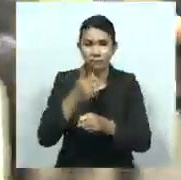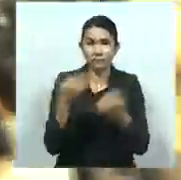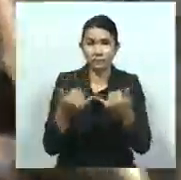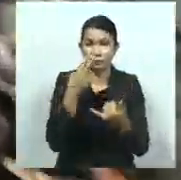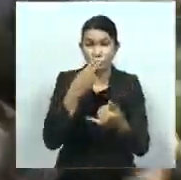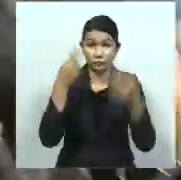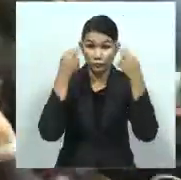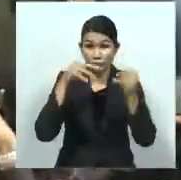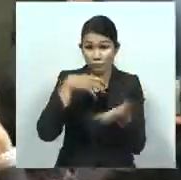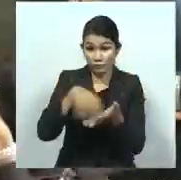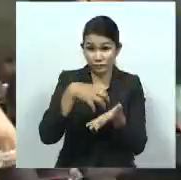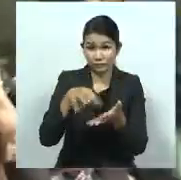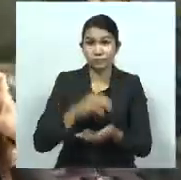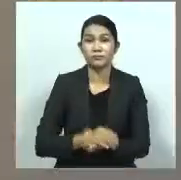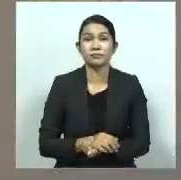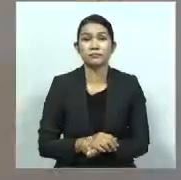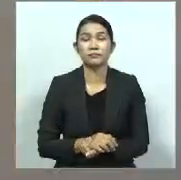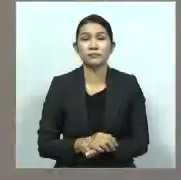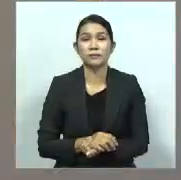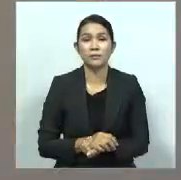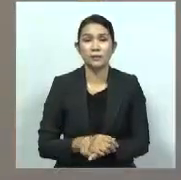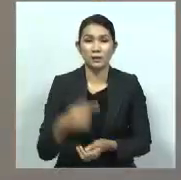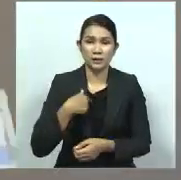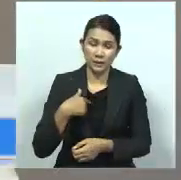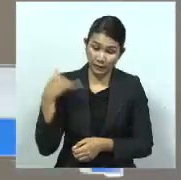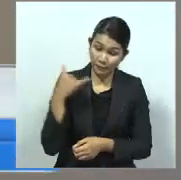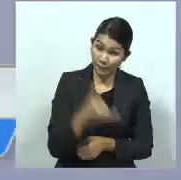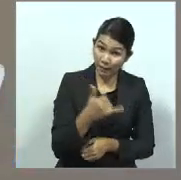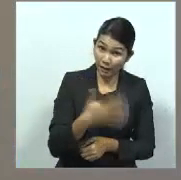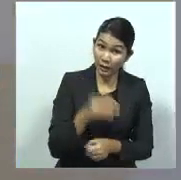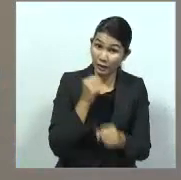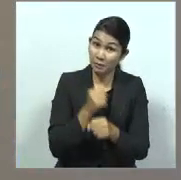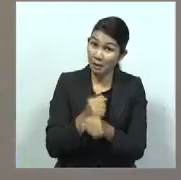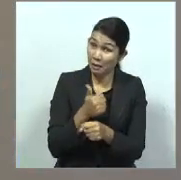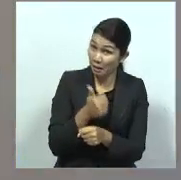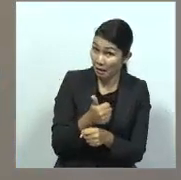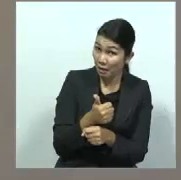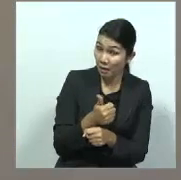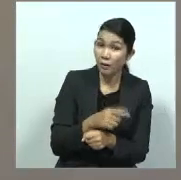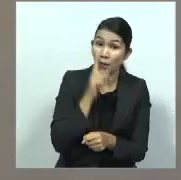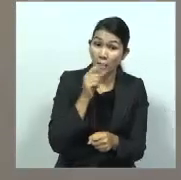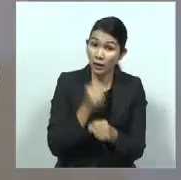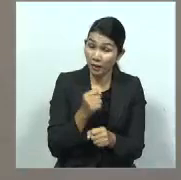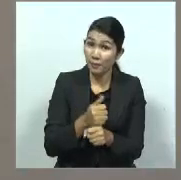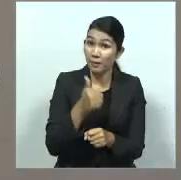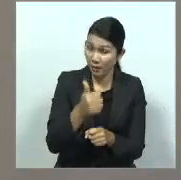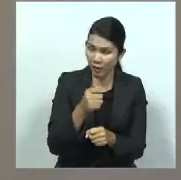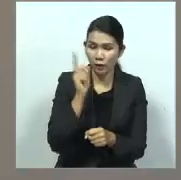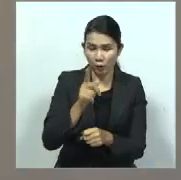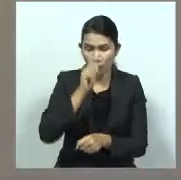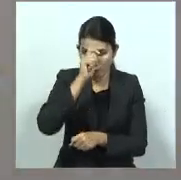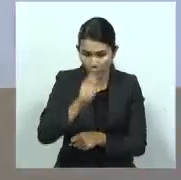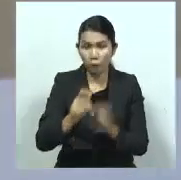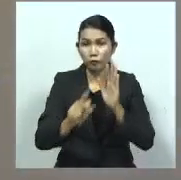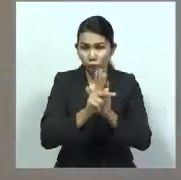านนายกรัฐมนตรีกันค่ะ คือมาแล้วก็ต้องดูว่าทำงานได้ไหมรัฐทำงานใหม่ก็ทุกคนต้องเคารพกติกาซึ่งในรายการผมก็เคารพกติ